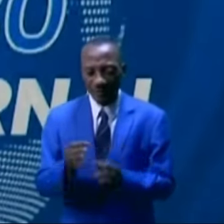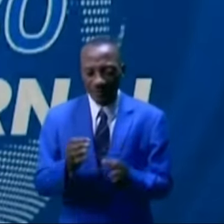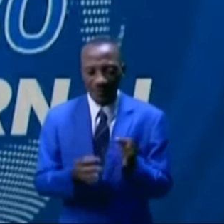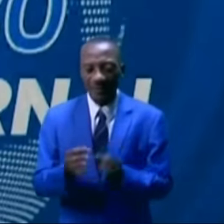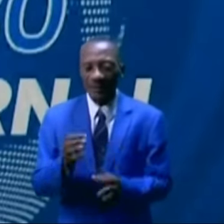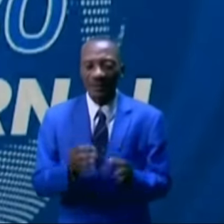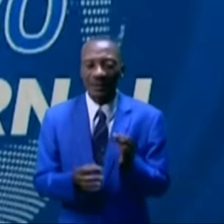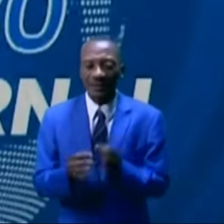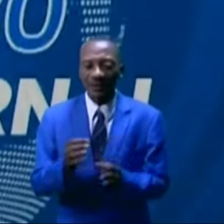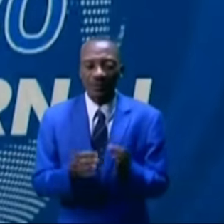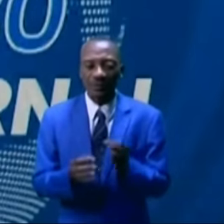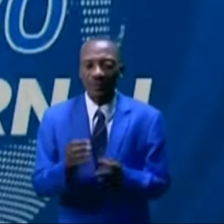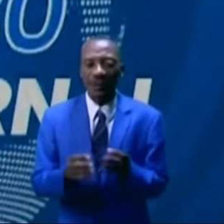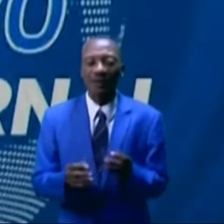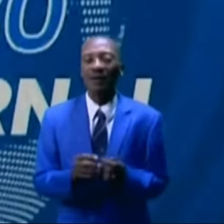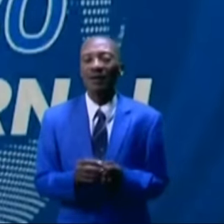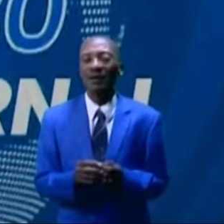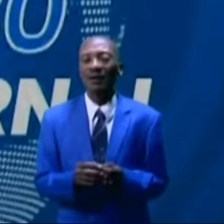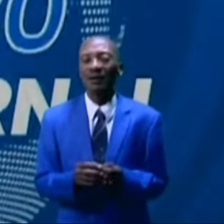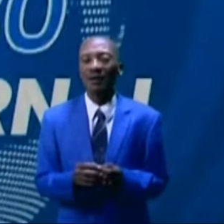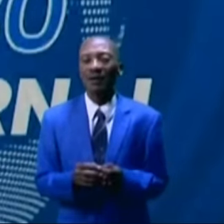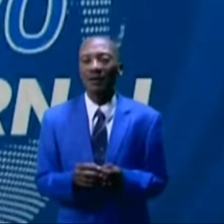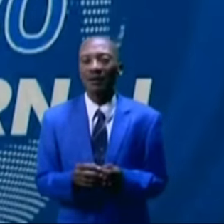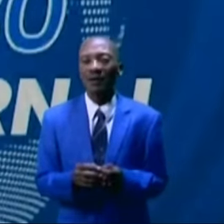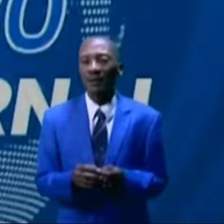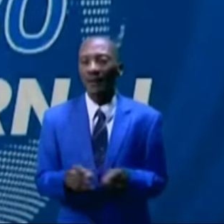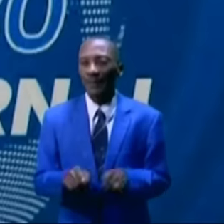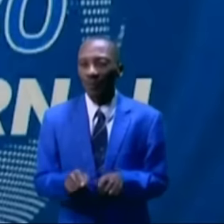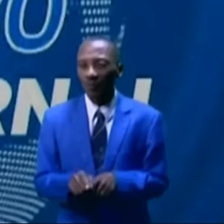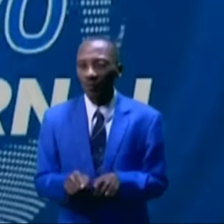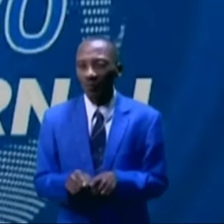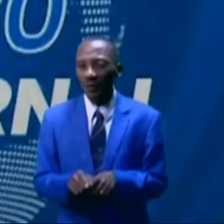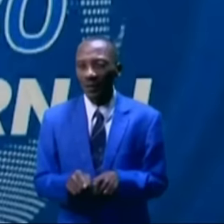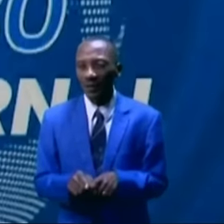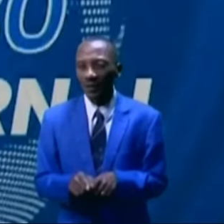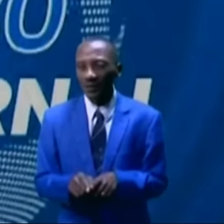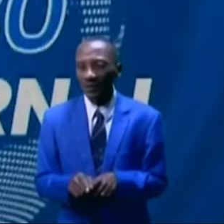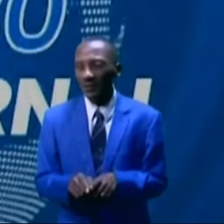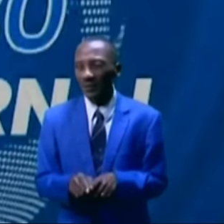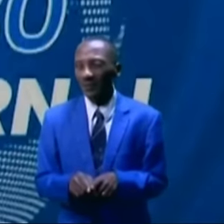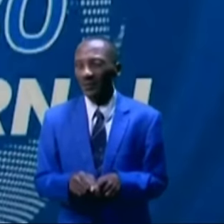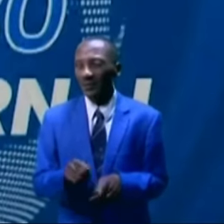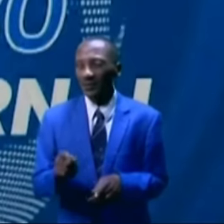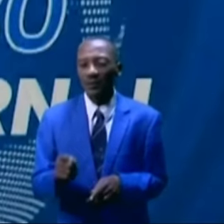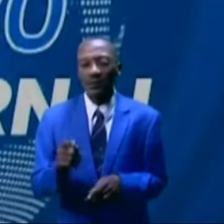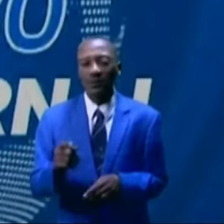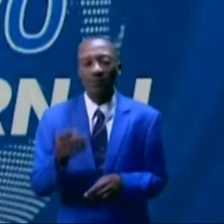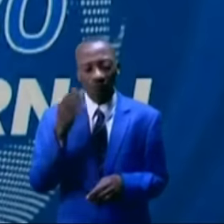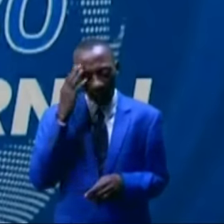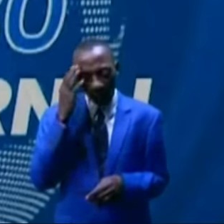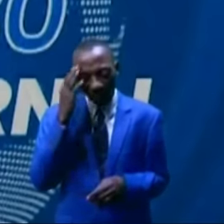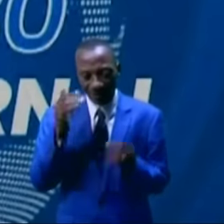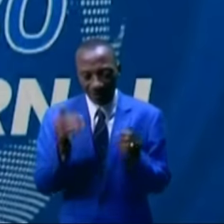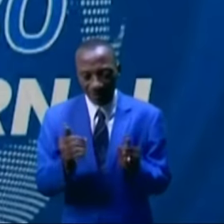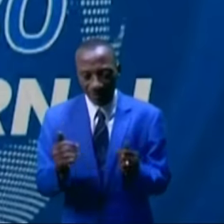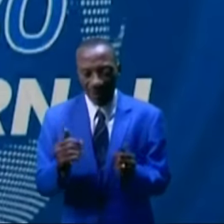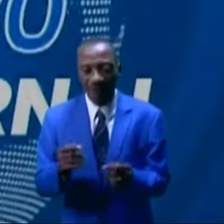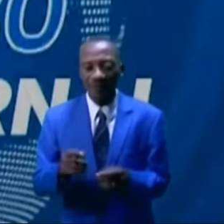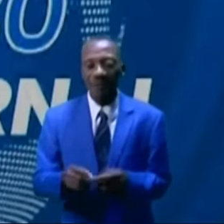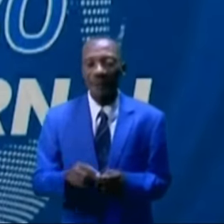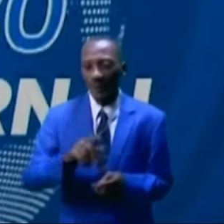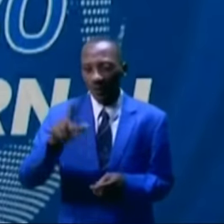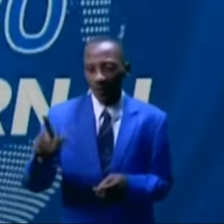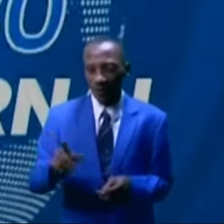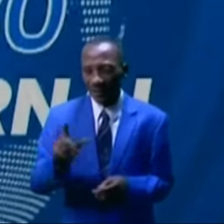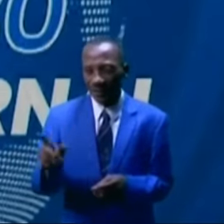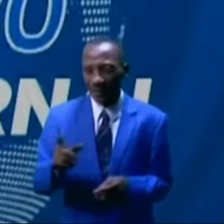les musiciens et le monde entier. Et comme c'est la fête de la musique, c'est l'heure de fredonner ces morceaux de musique que la réalisation